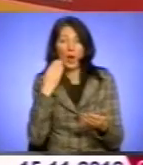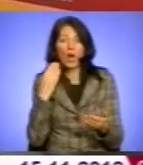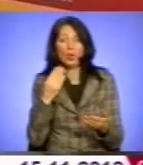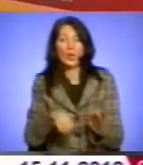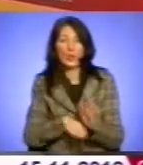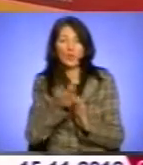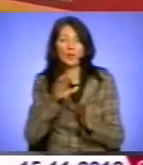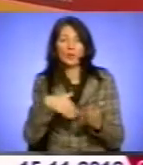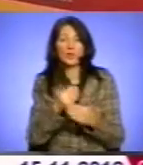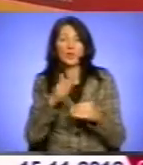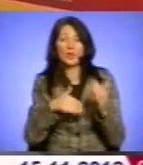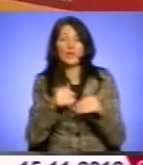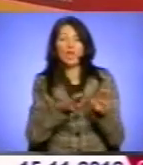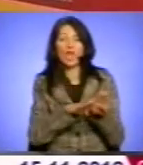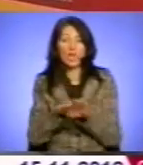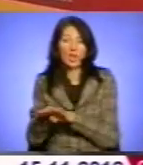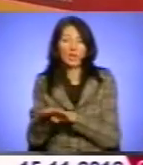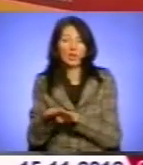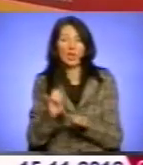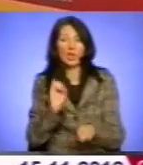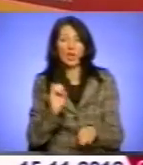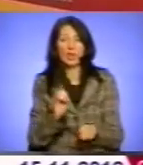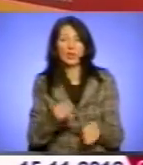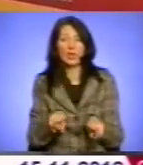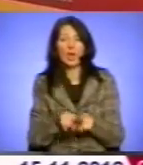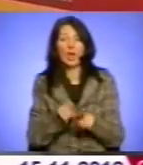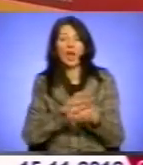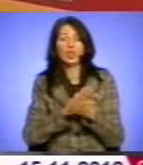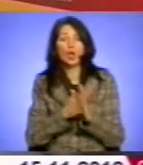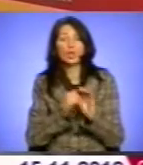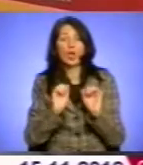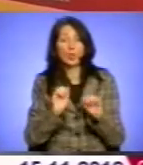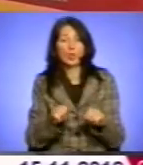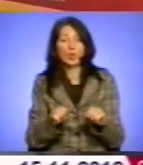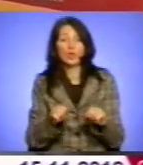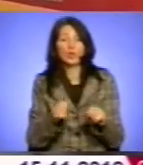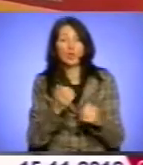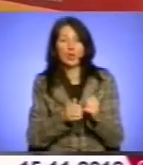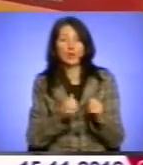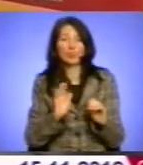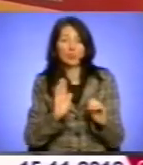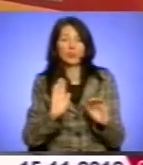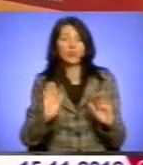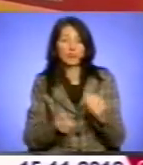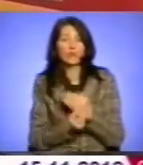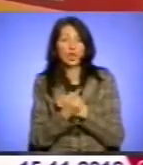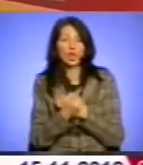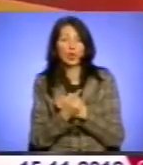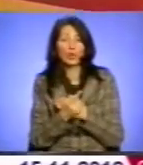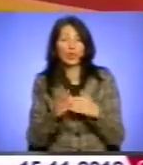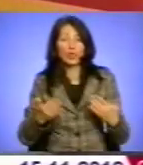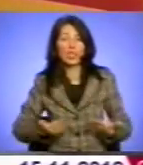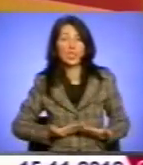підвищуємо свій кваліфікаційний рівень. І така ситуація, можливо, може часом і статися в